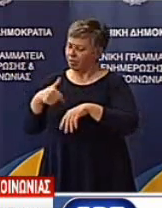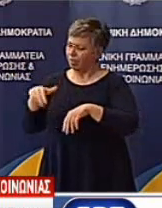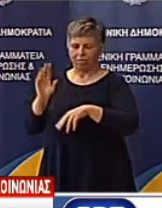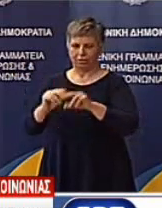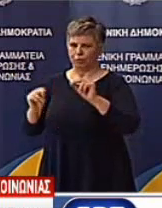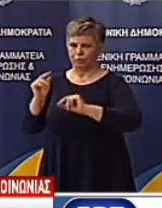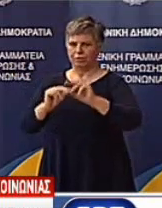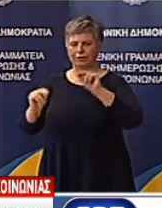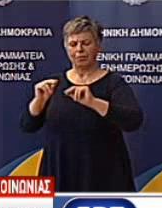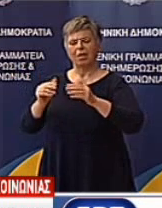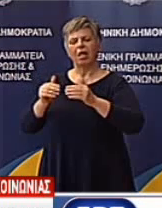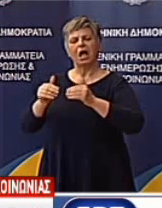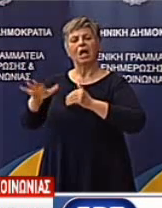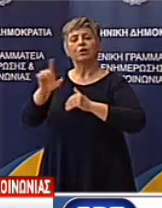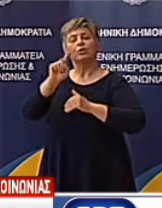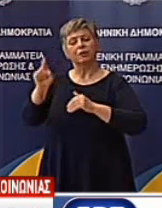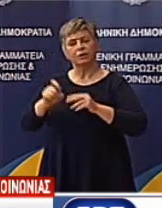δομηθεί αργότερα.